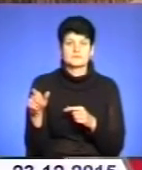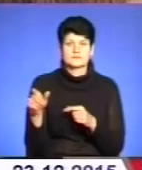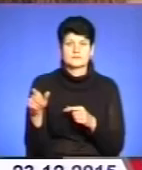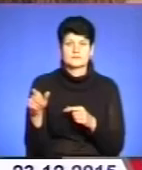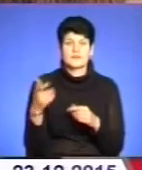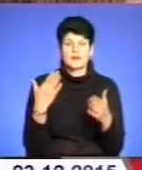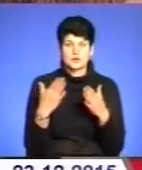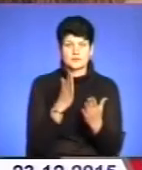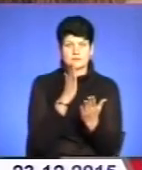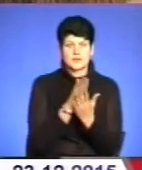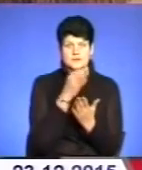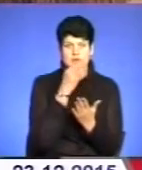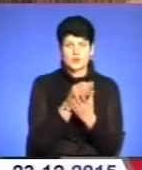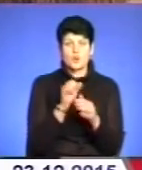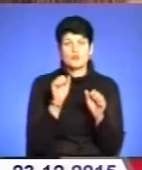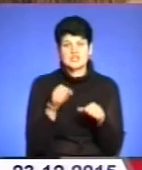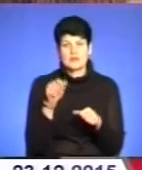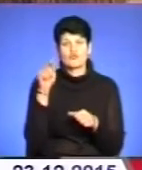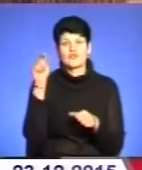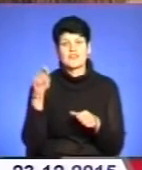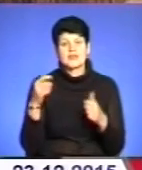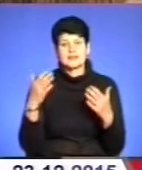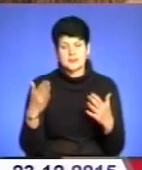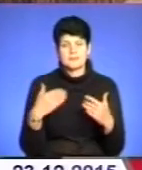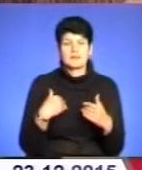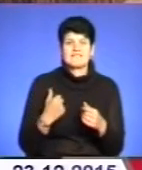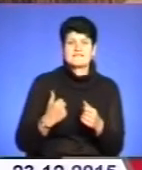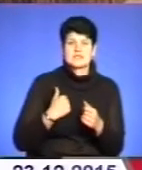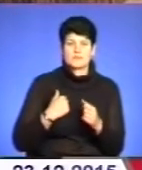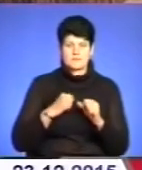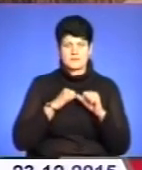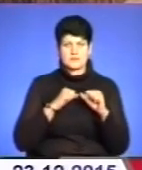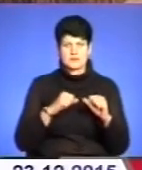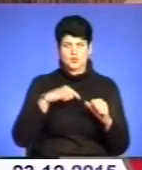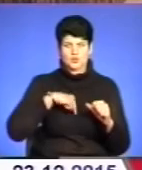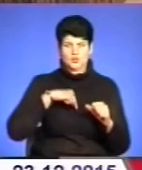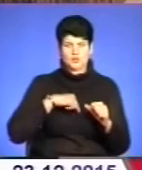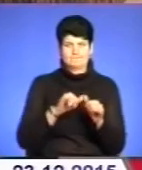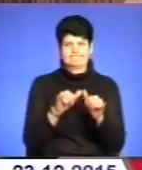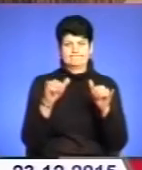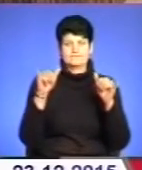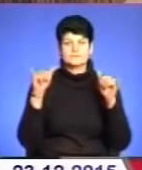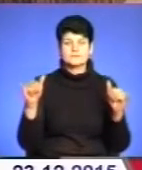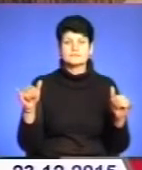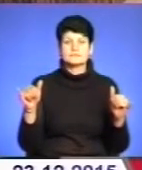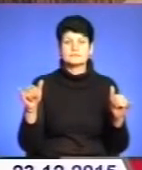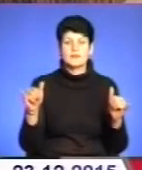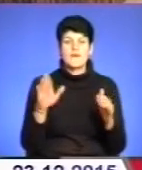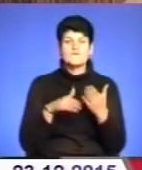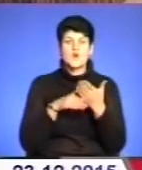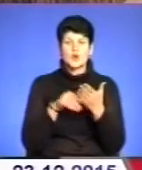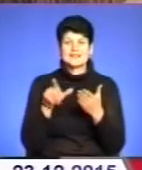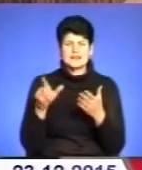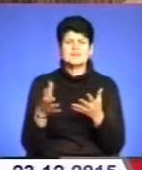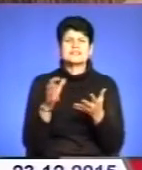якщо так прямо, то до можливої війни, скажімо так. Тобто ми їх військово, тобто патріотично в такому дусі розвиваємо. Волонтерством займаємося, в